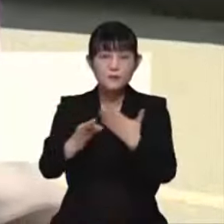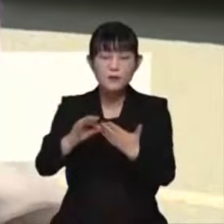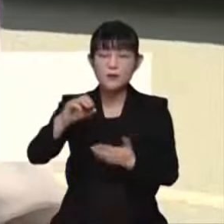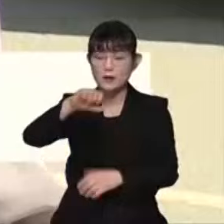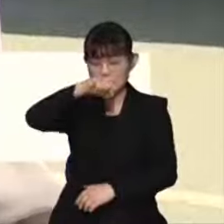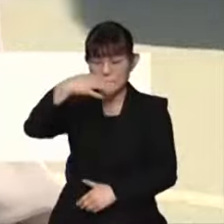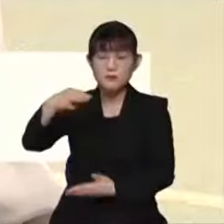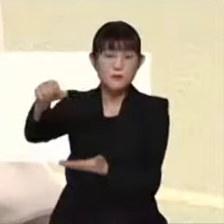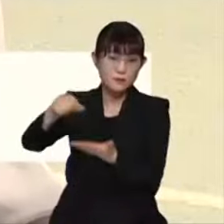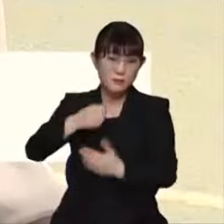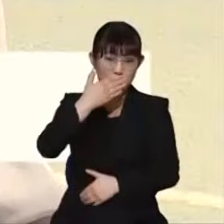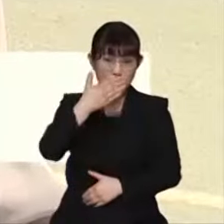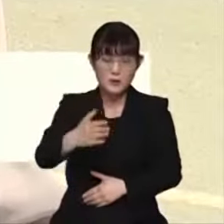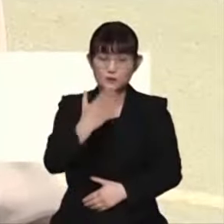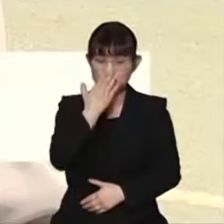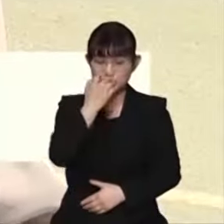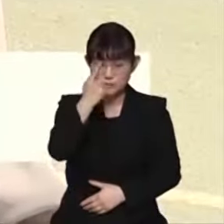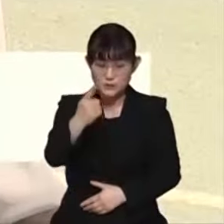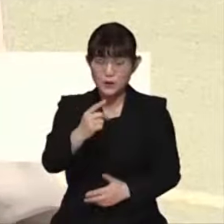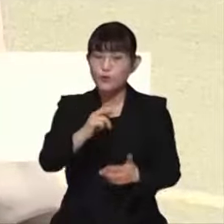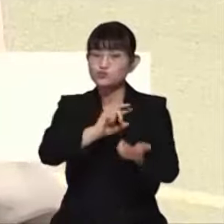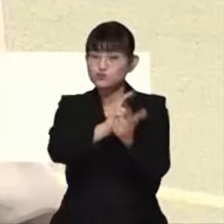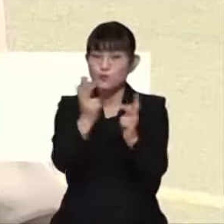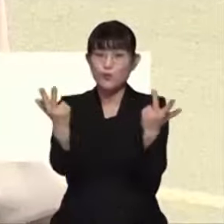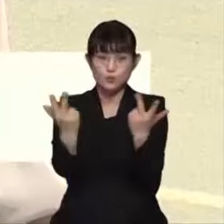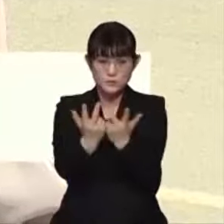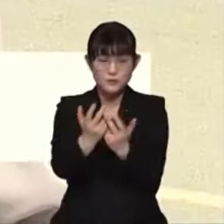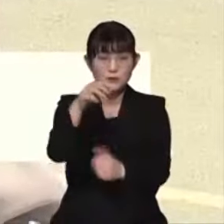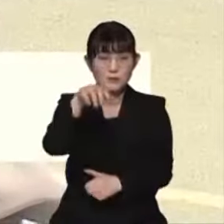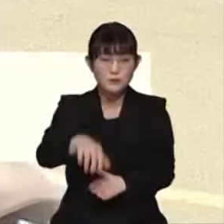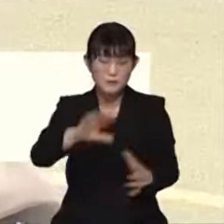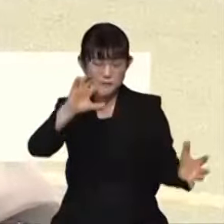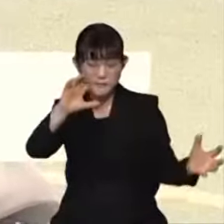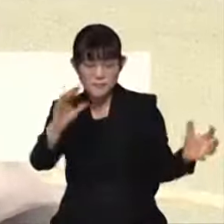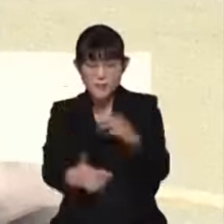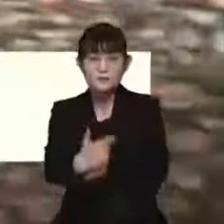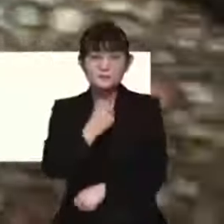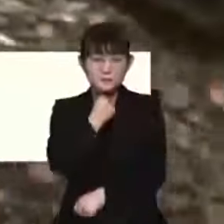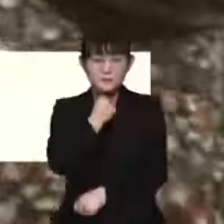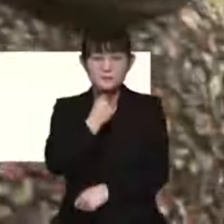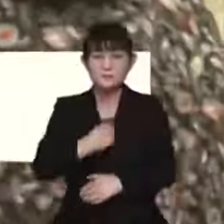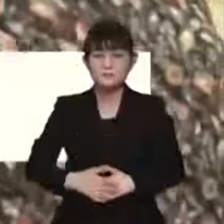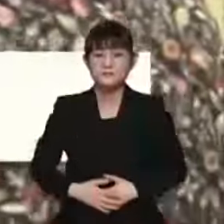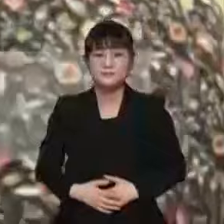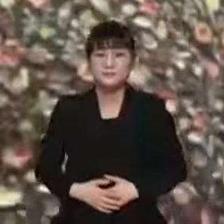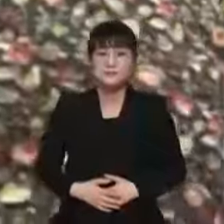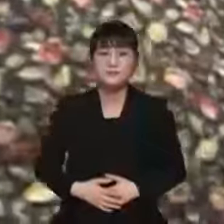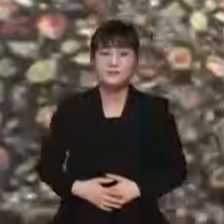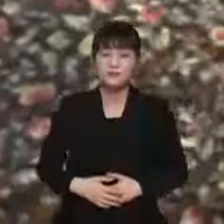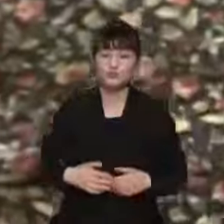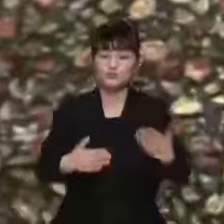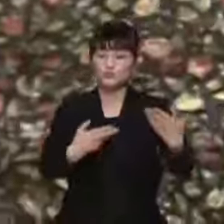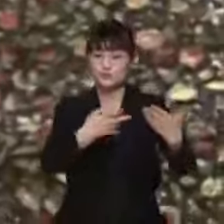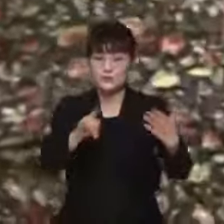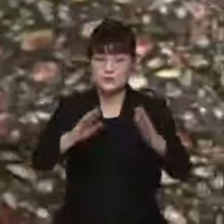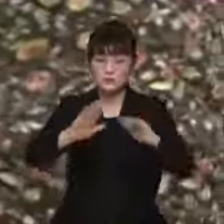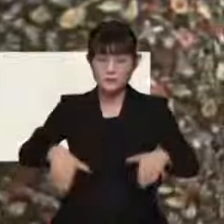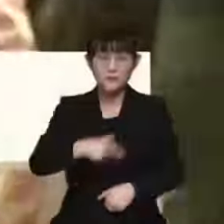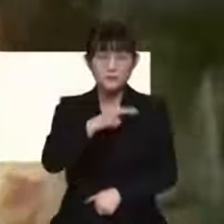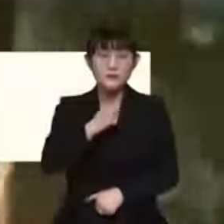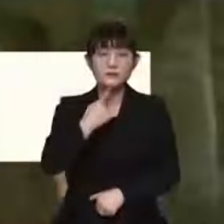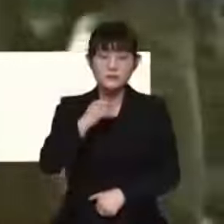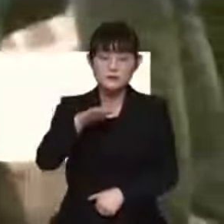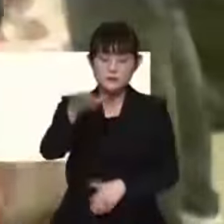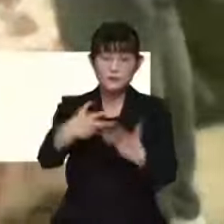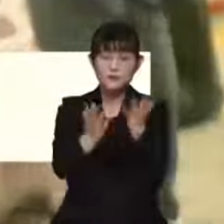함께합니다. 순천, 광양, 구례, 곡성을 천지 개벽을 시켜보고 싶습니다. 제9대 전라남도 의원을 지낸